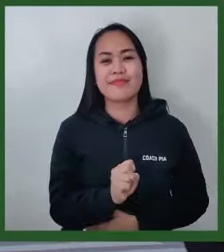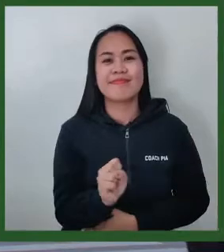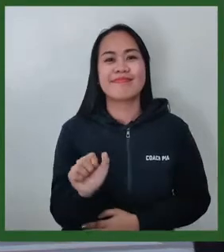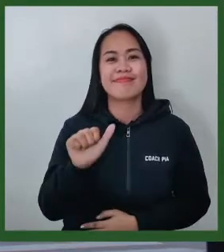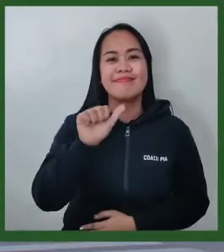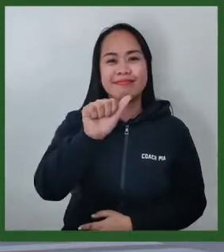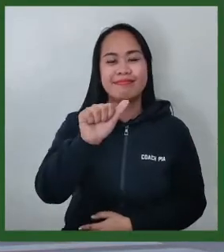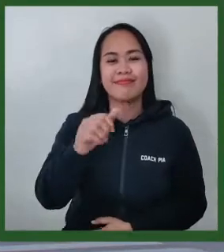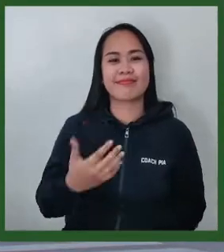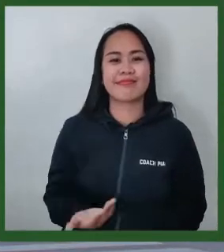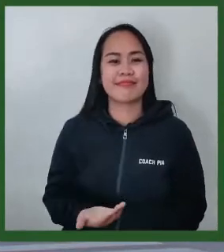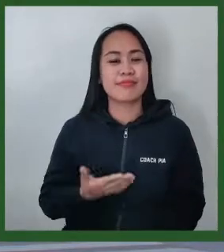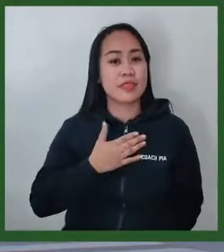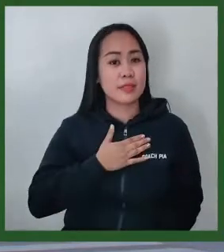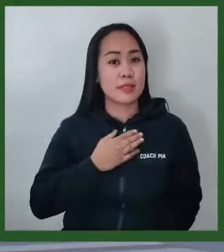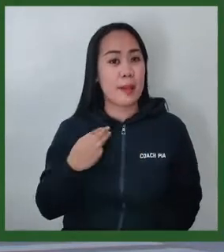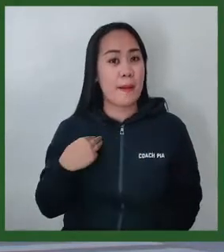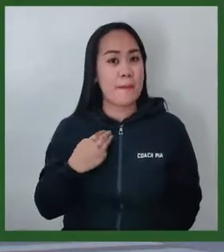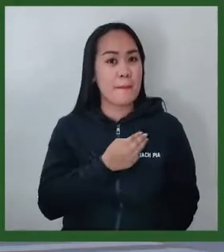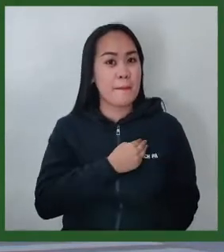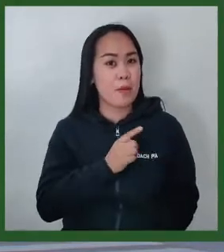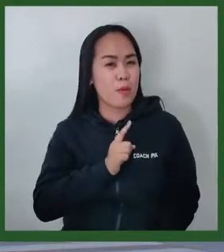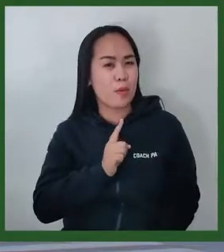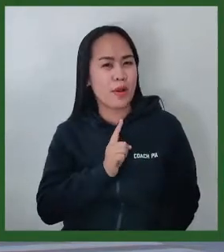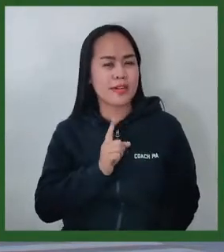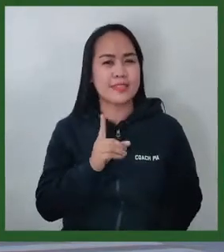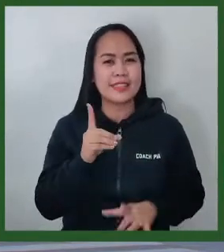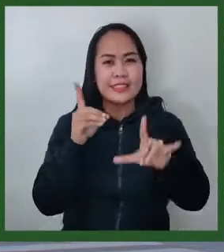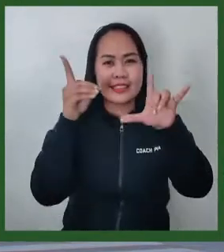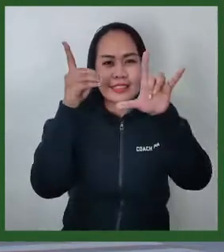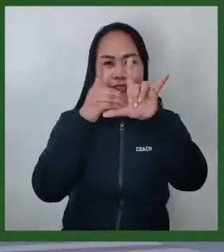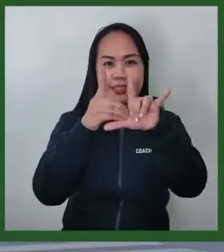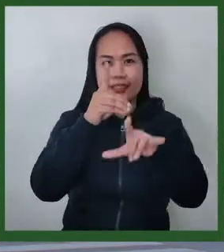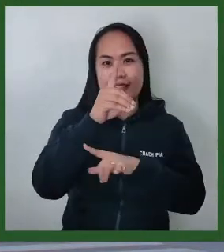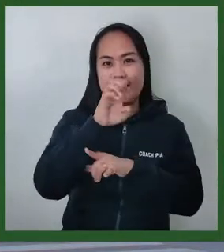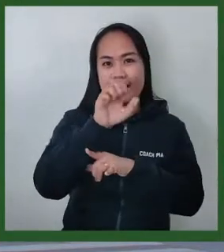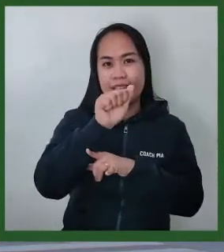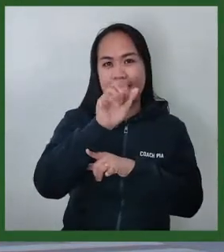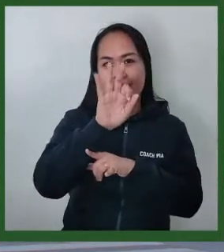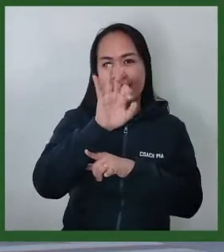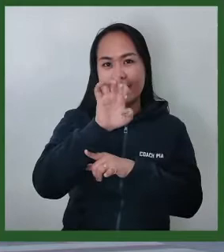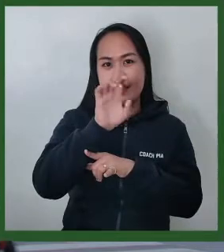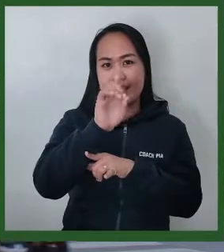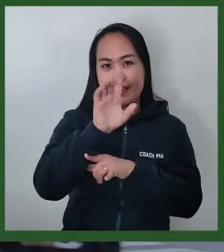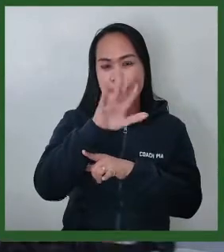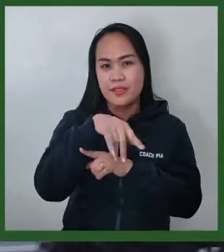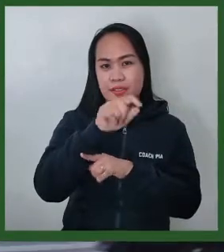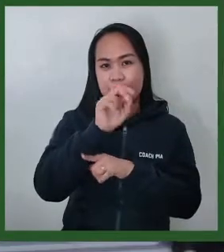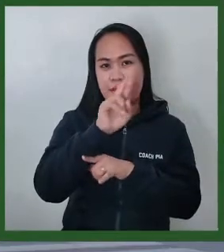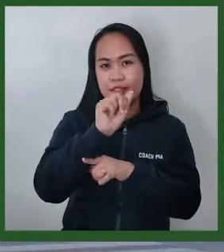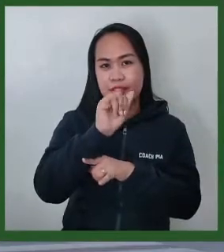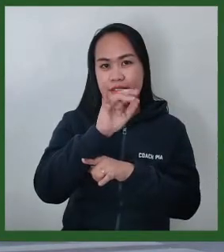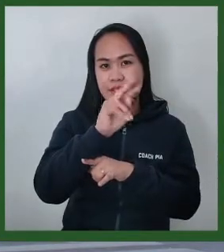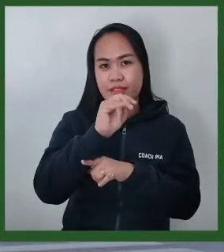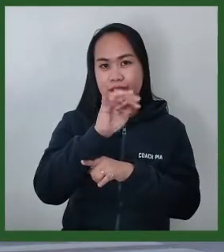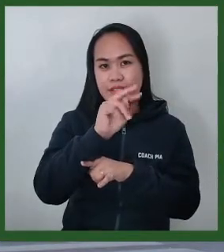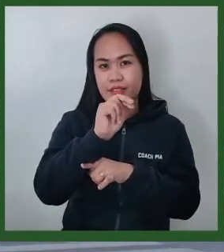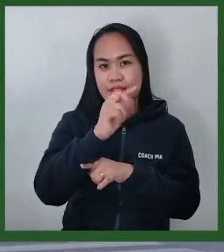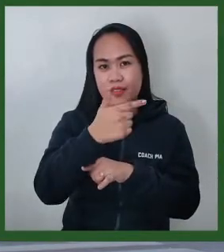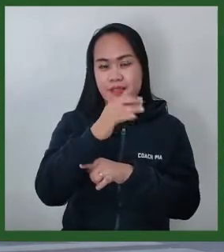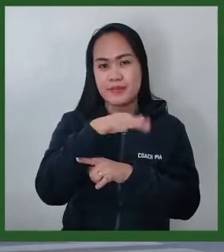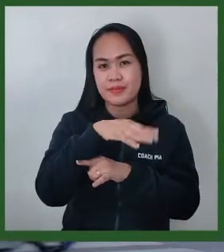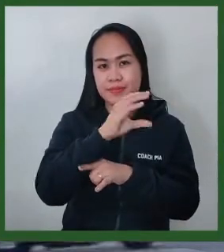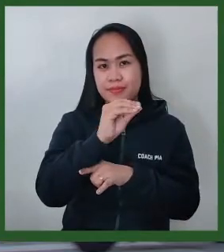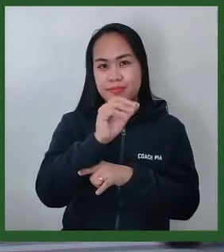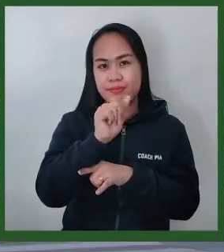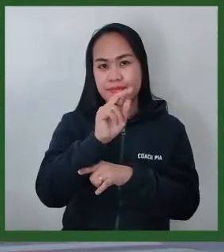At siya po ay kabilang sa organisasyon na Deaf Ed Training and Assessment Center. So, sila po